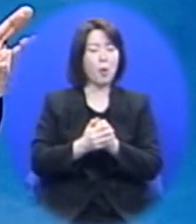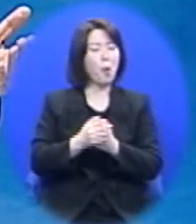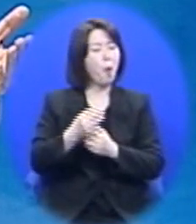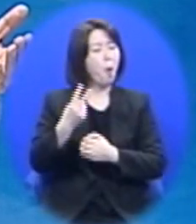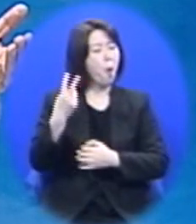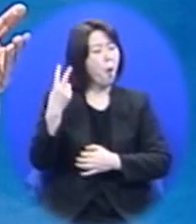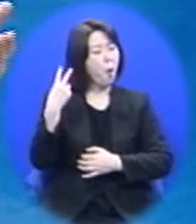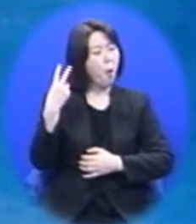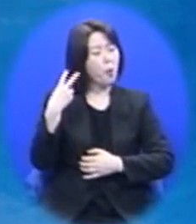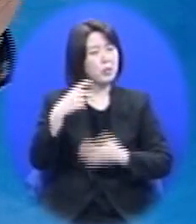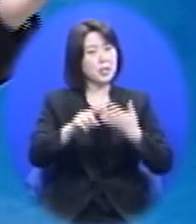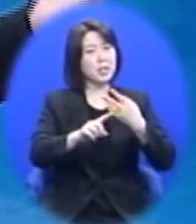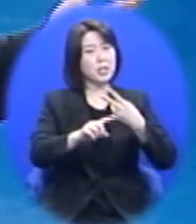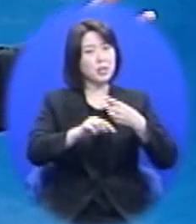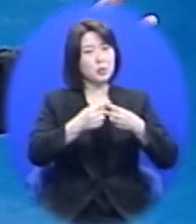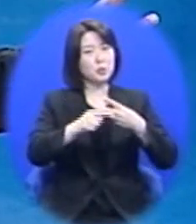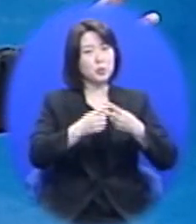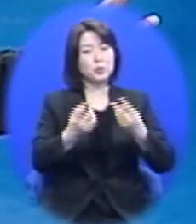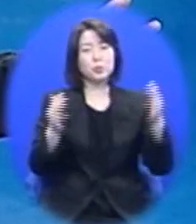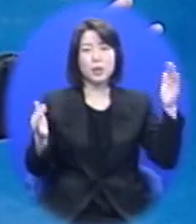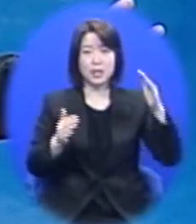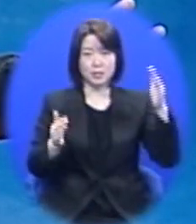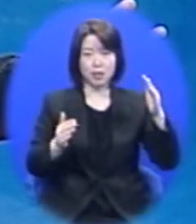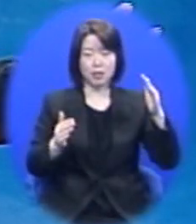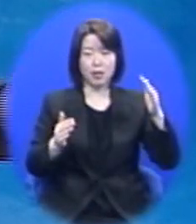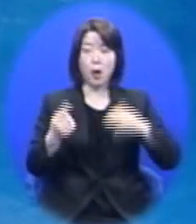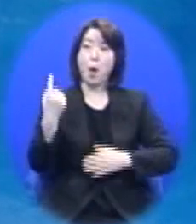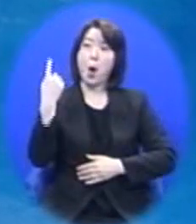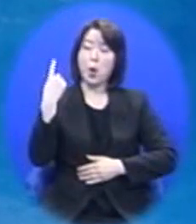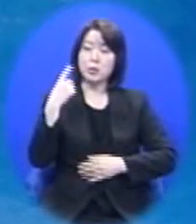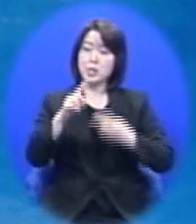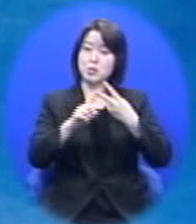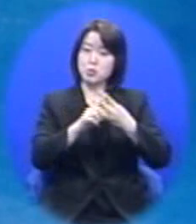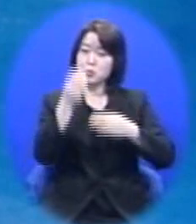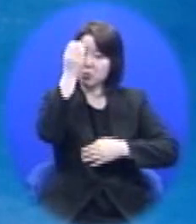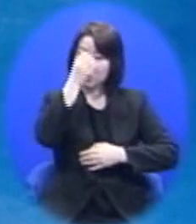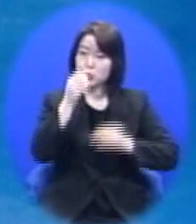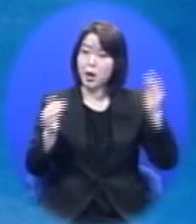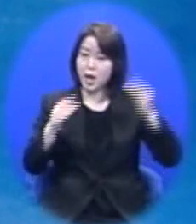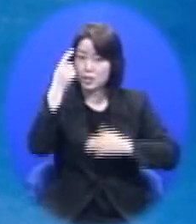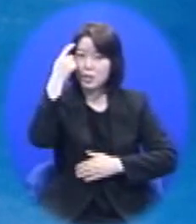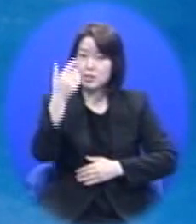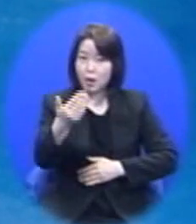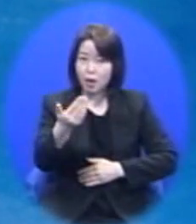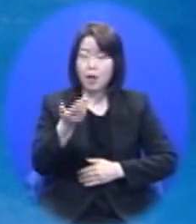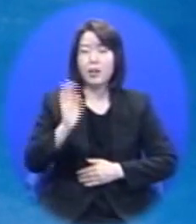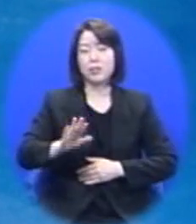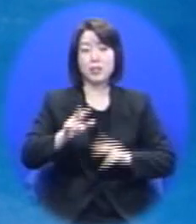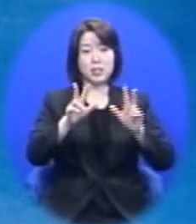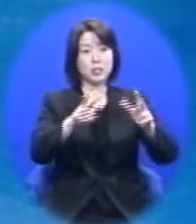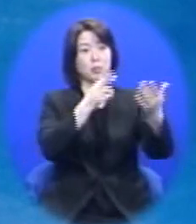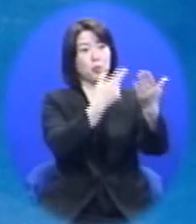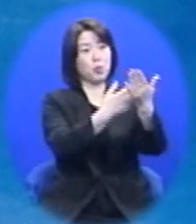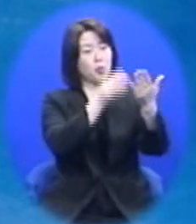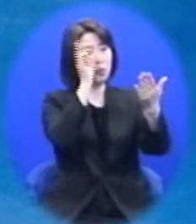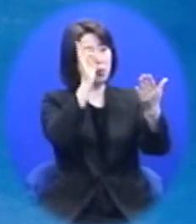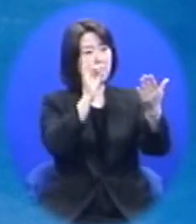초등학생이었잖아요. 어제 중고등학생이었잖아요. 그런데 지금 거울 보면 웬 아저씨와 아줌마가 이렇게 서